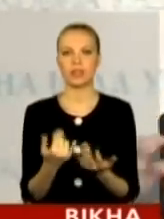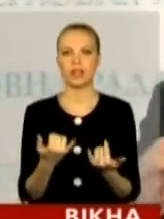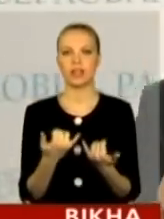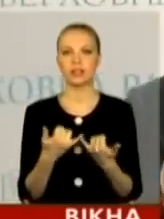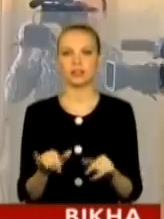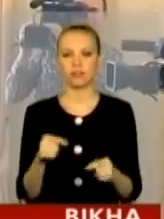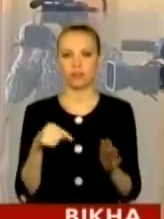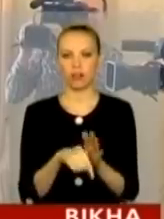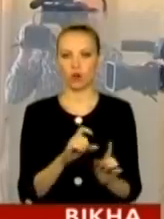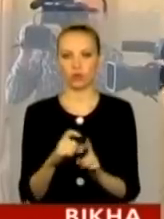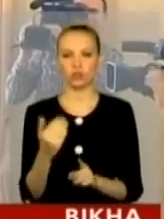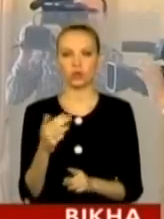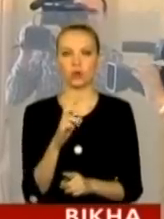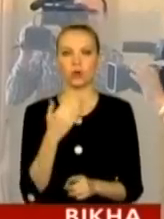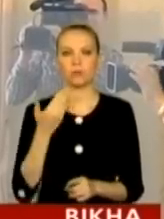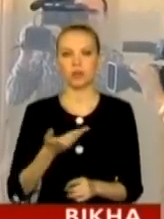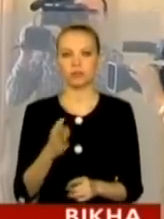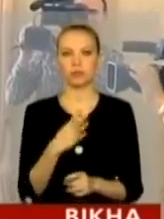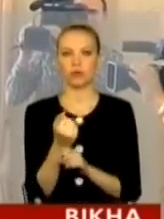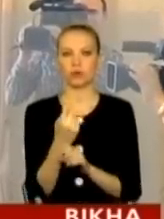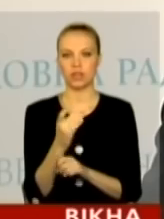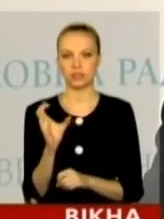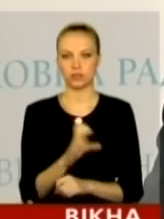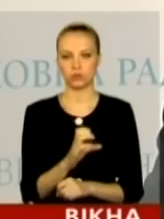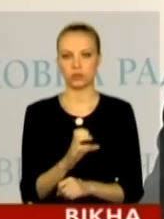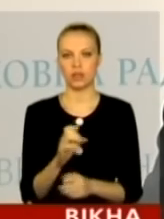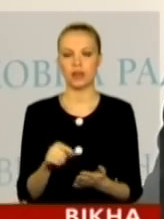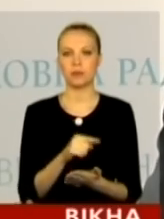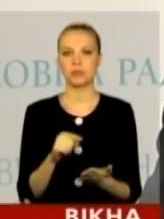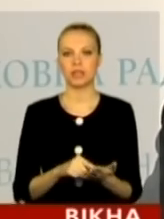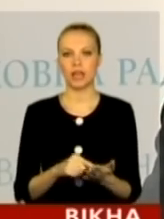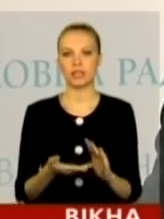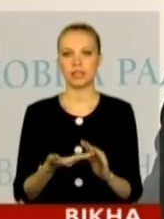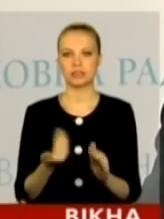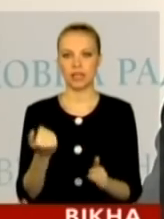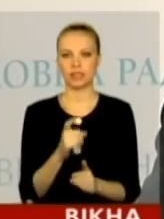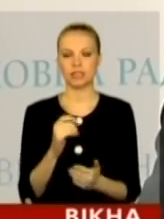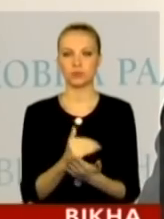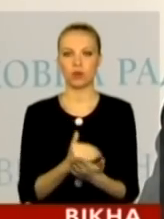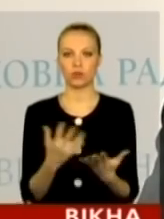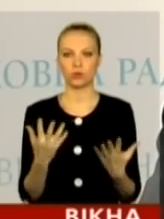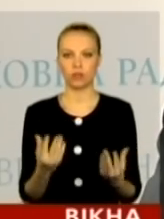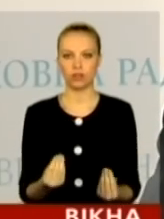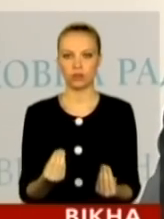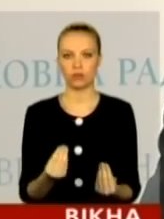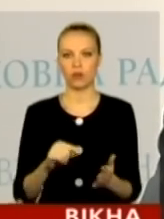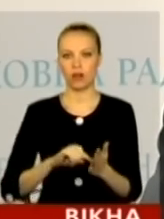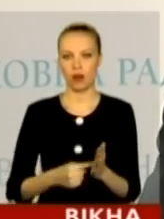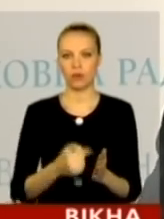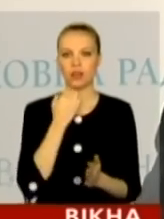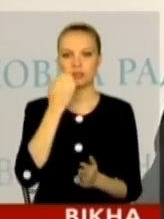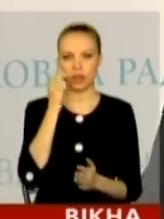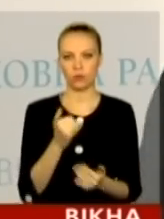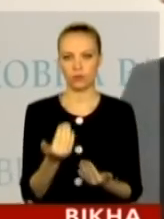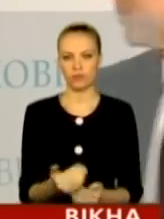дивалаконічності його брифінг тривав 11 секунд питання зняте з порядку денного крапка Дякую